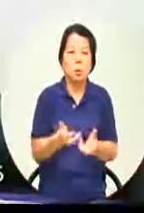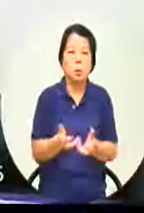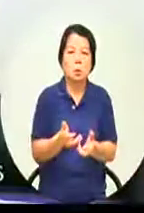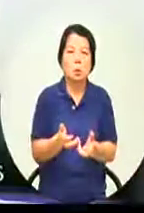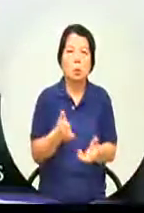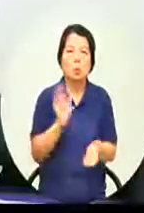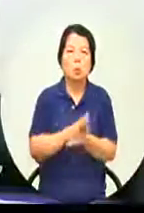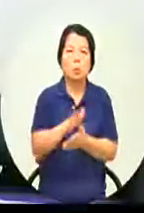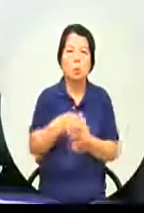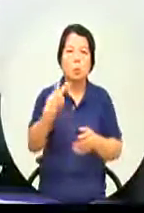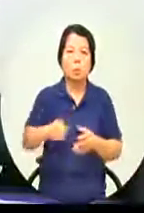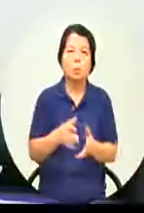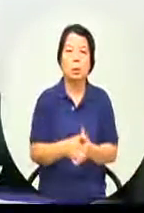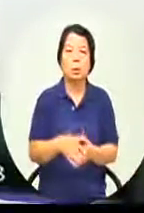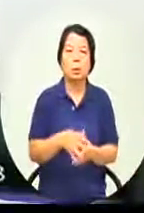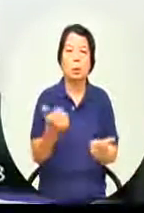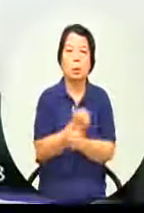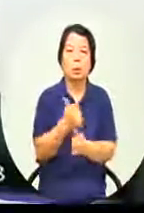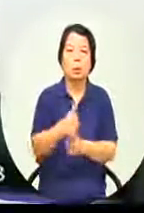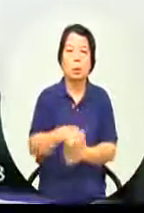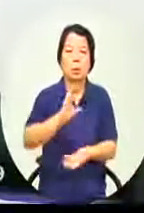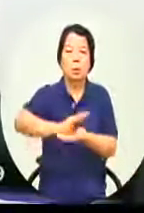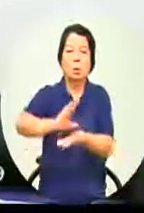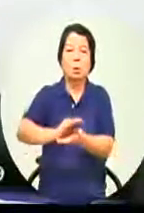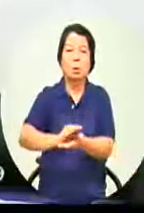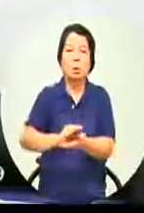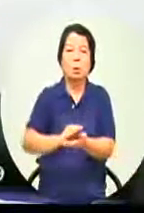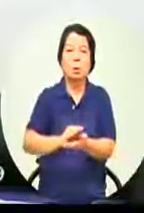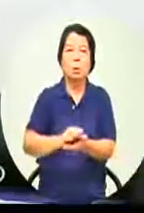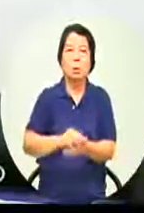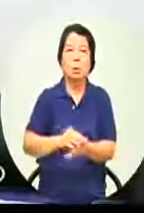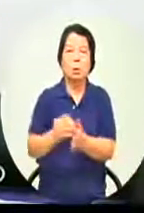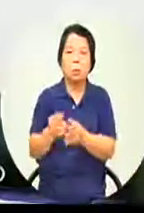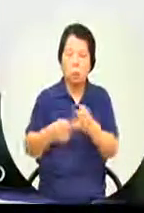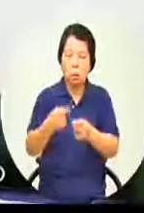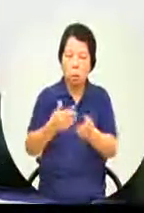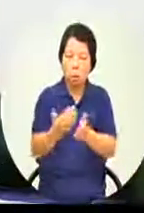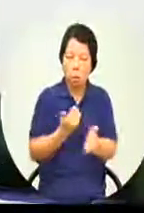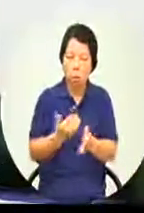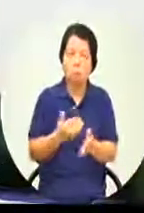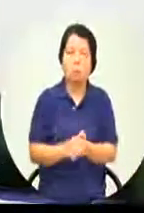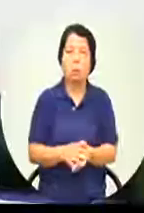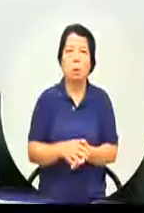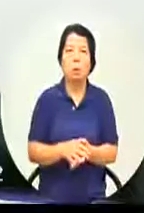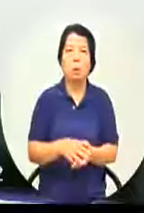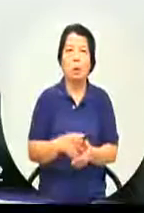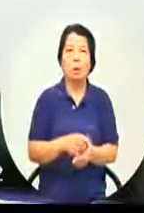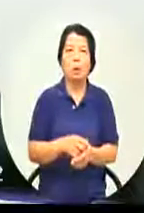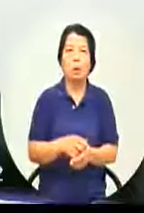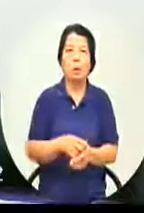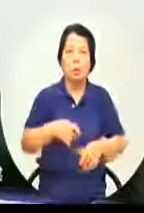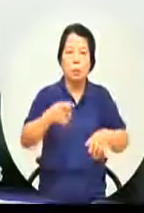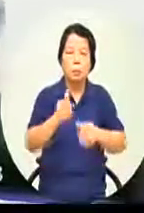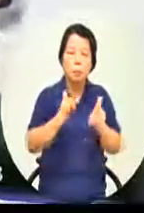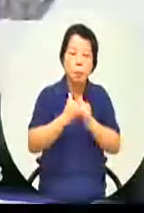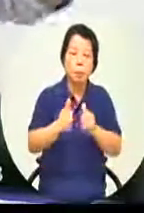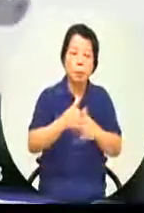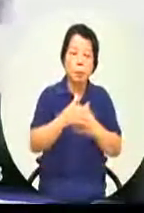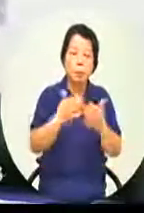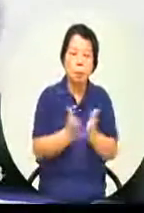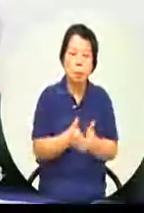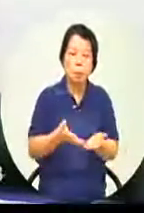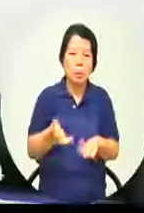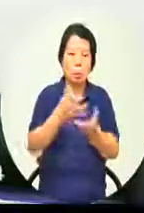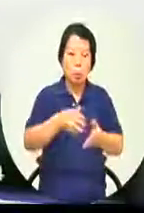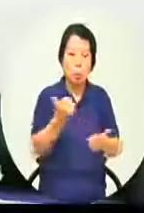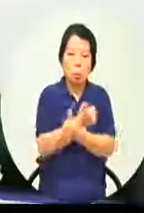几个替代方案做出来。如果可以的话，应该要让民众 更提早的习惯，我们是否多开辟了多